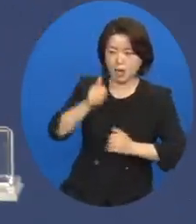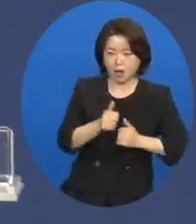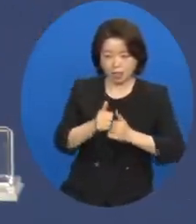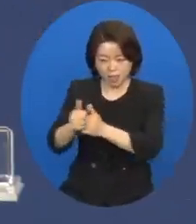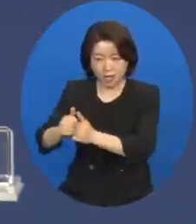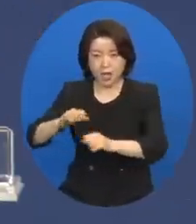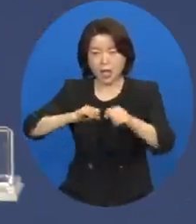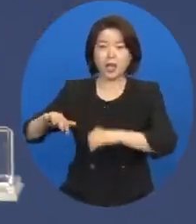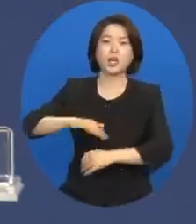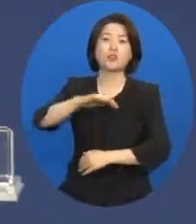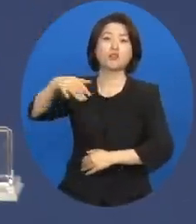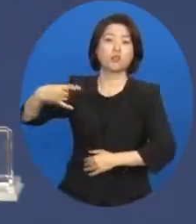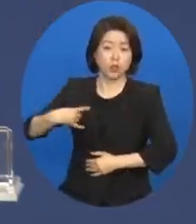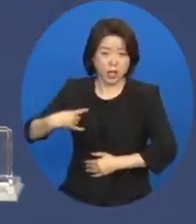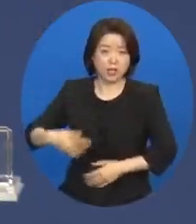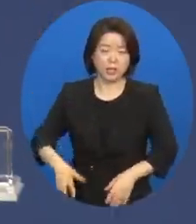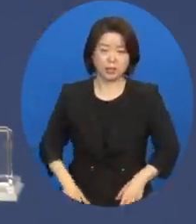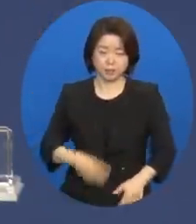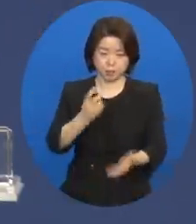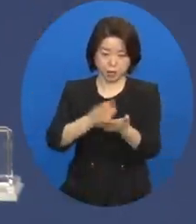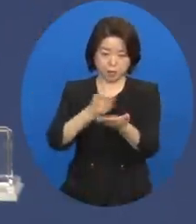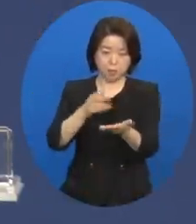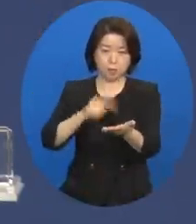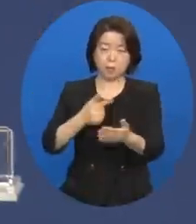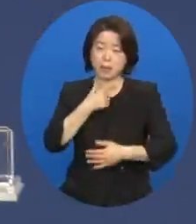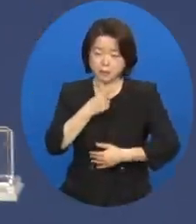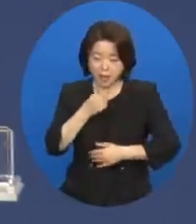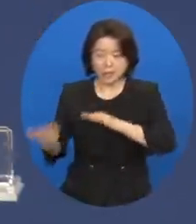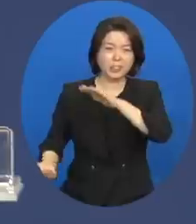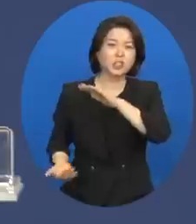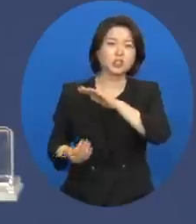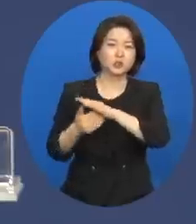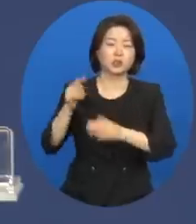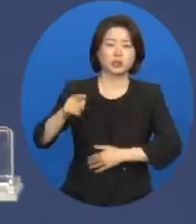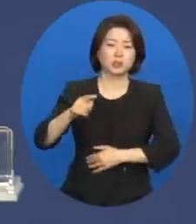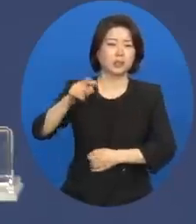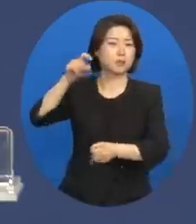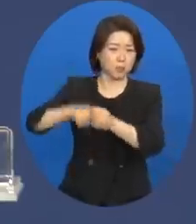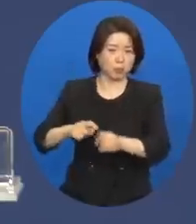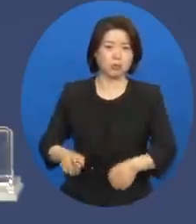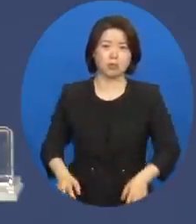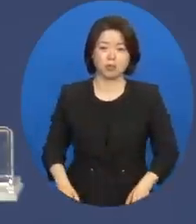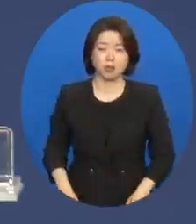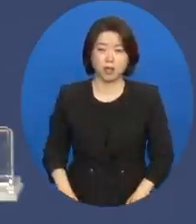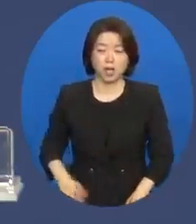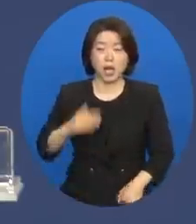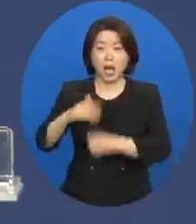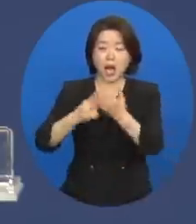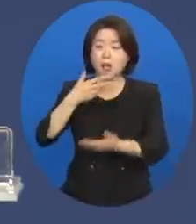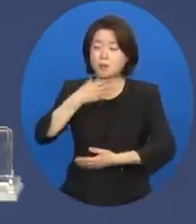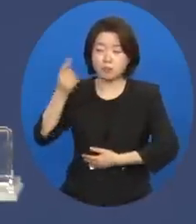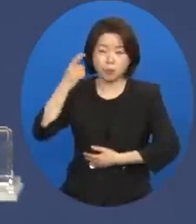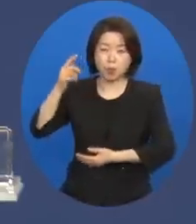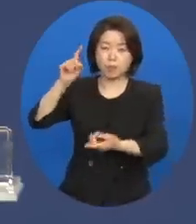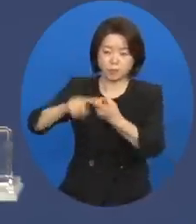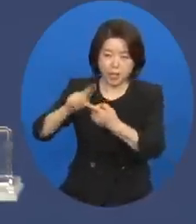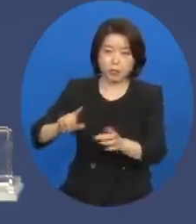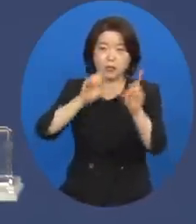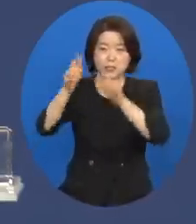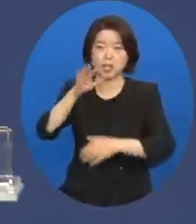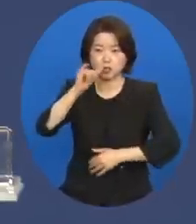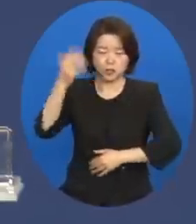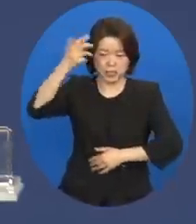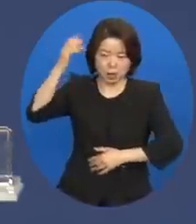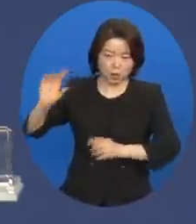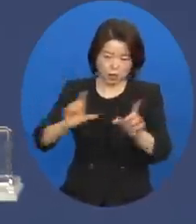행하는 우리에게 율법의 요구가 이루어지게 하려 하심이라. 하나님의 복음대로 살 수 있는, 영으로 살